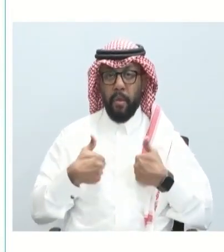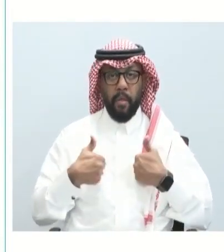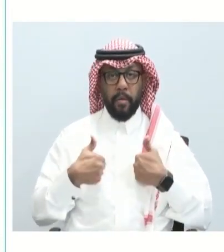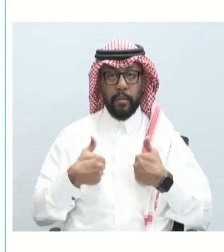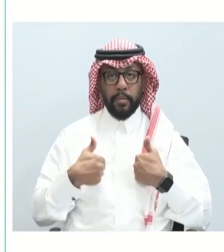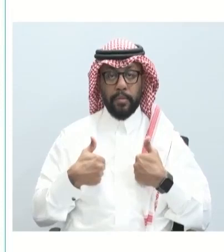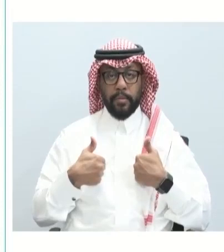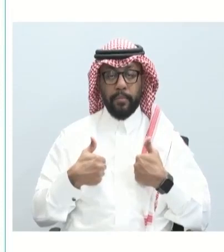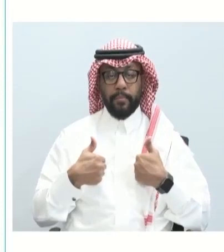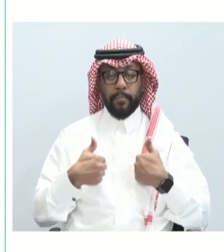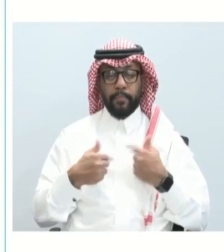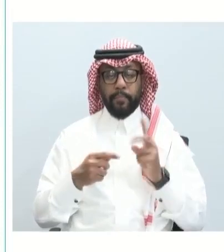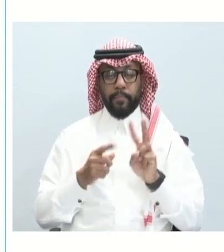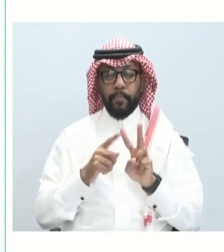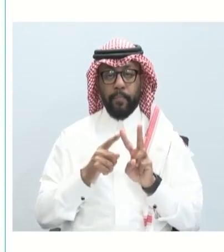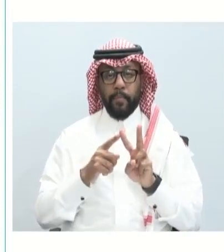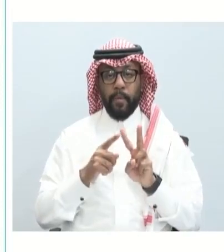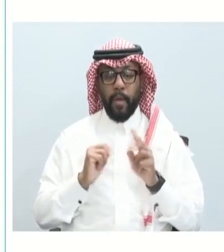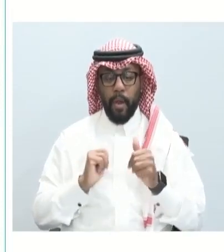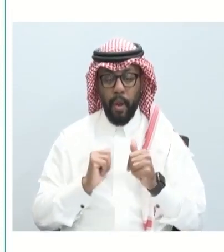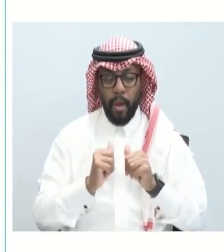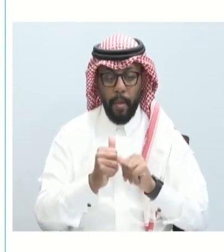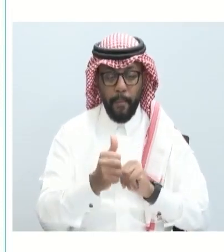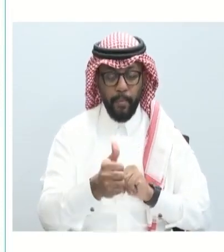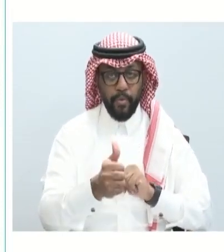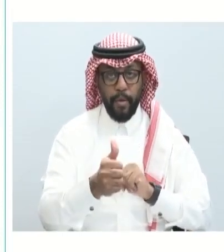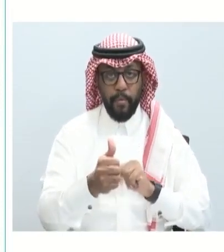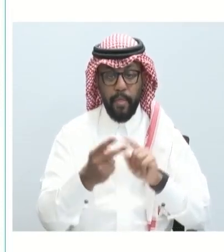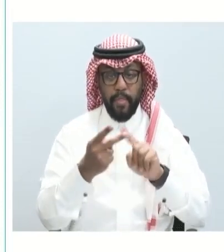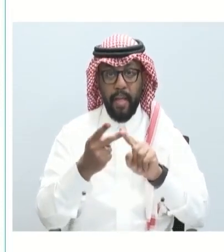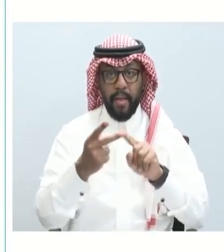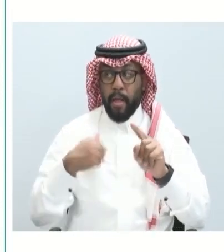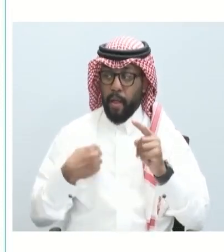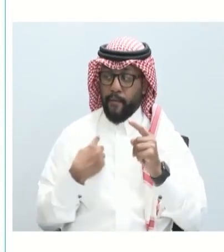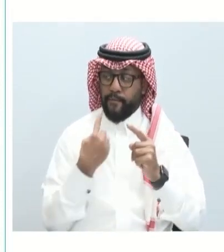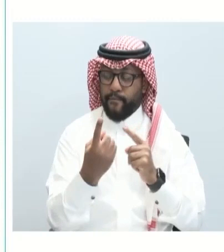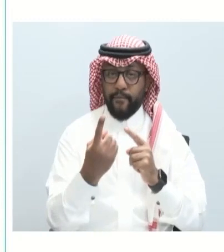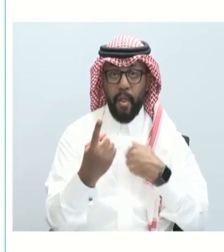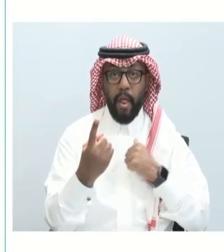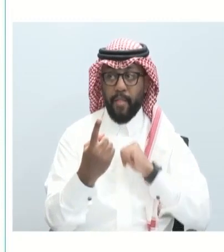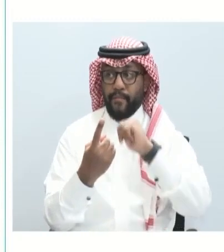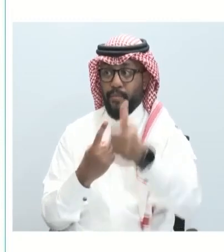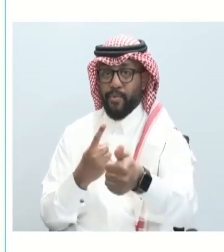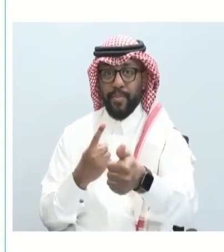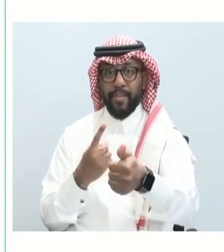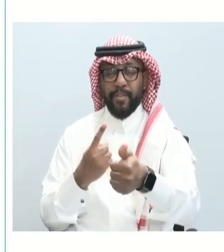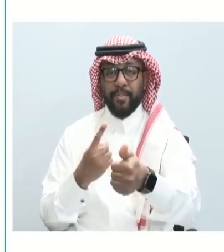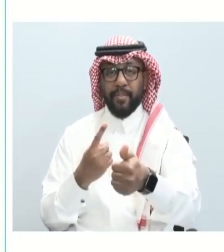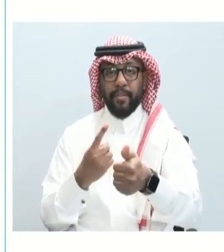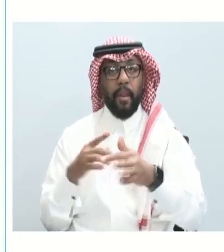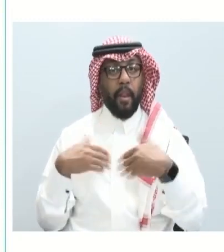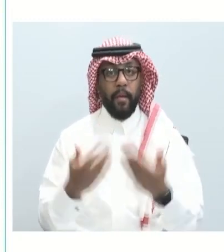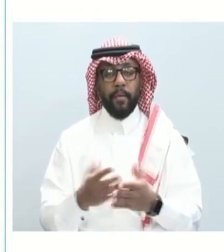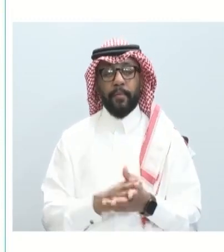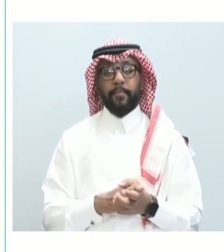اذا تخطيت المتسابق الثاني فما ترتيبك في المسابقه الاول لا بالطبع